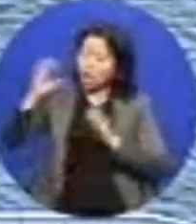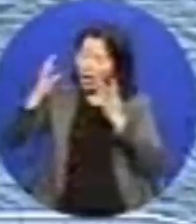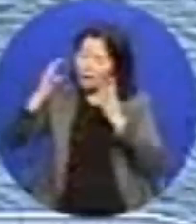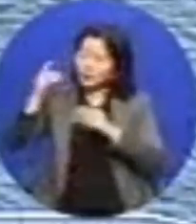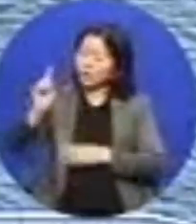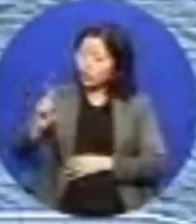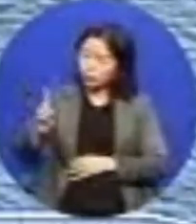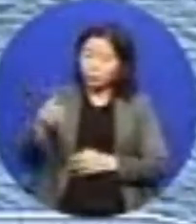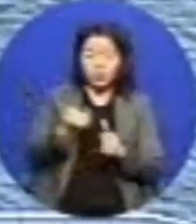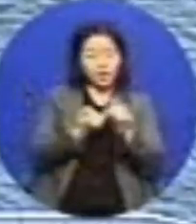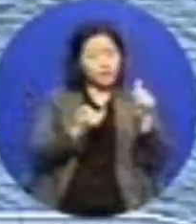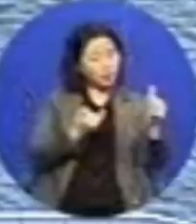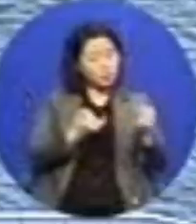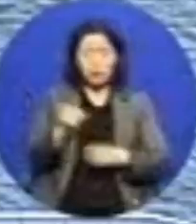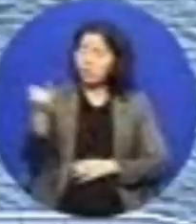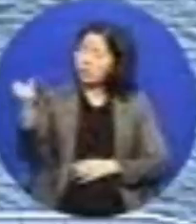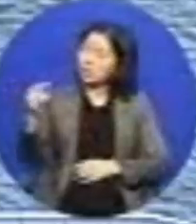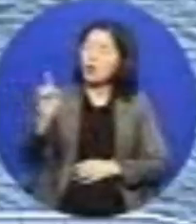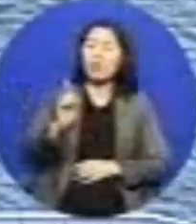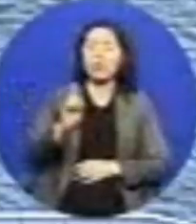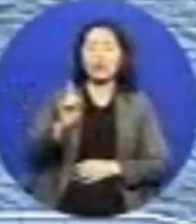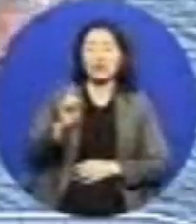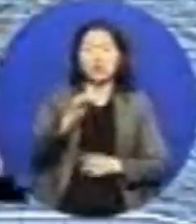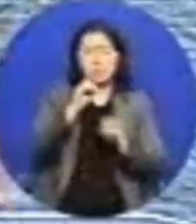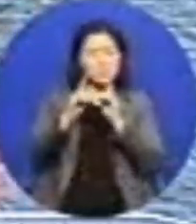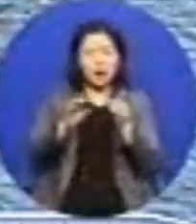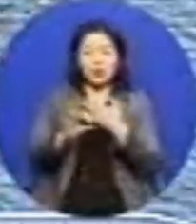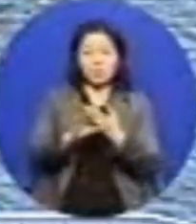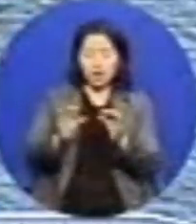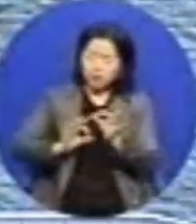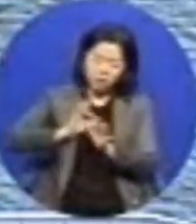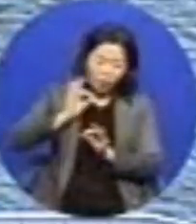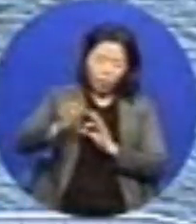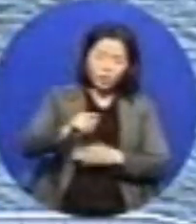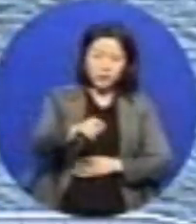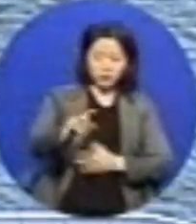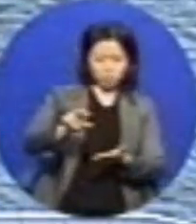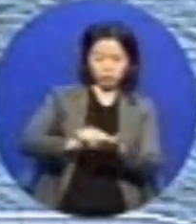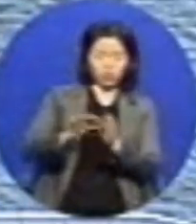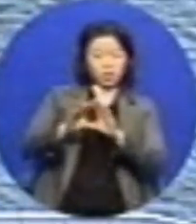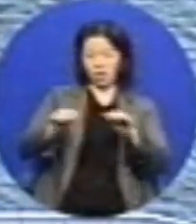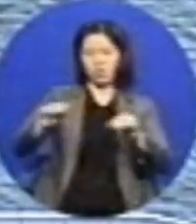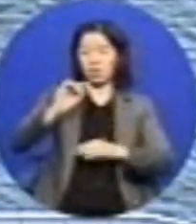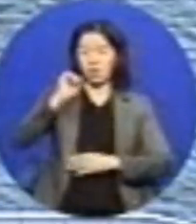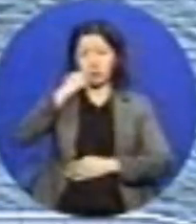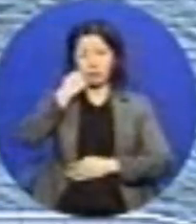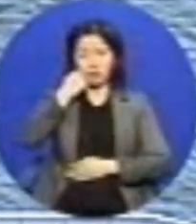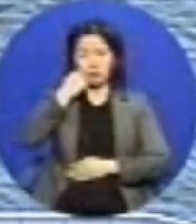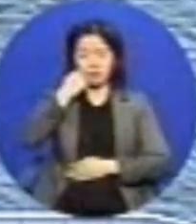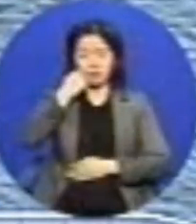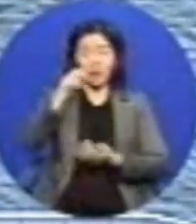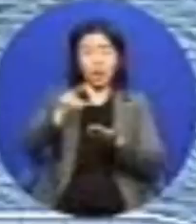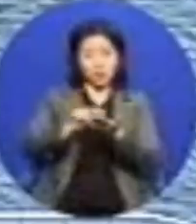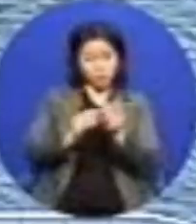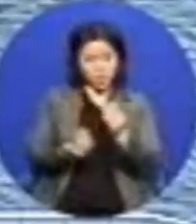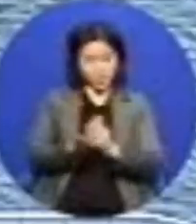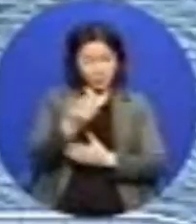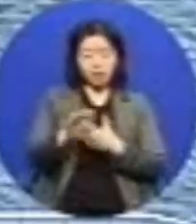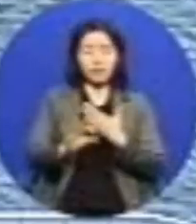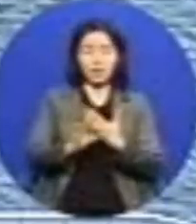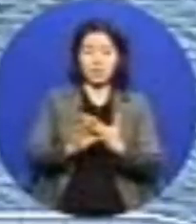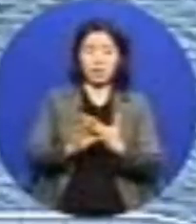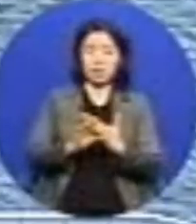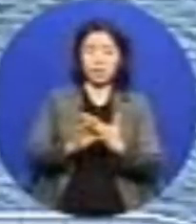남편이 아내가 어떻게 하면 요원이 그 문제 풀어지지 않습니다 문제가 생겼다면